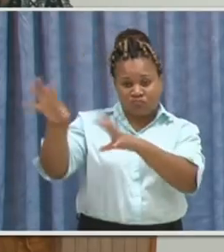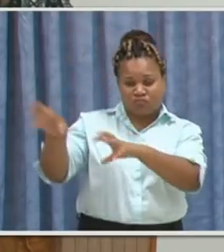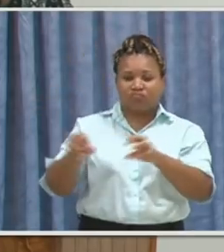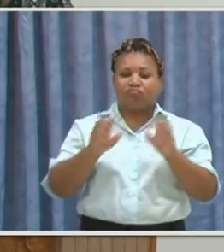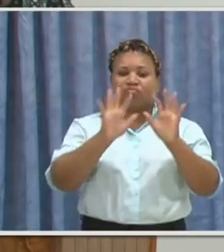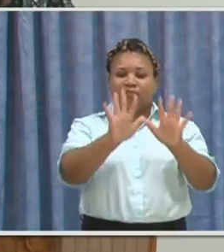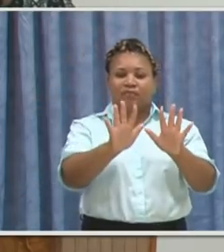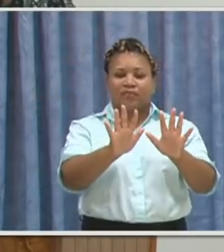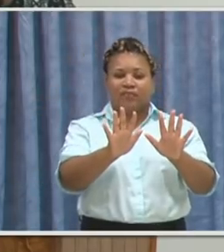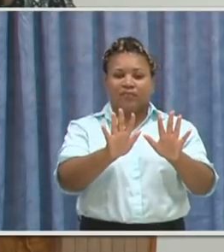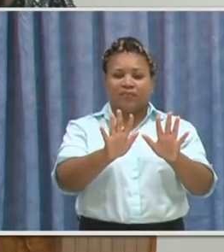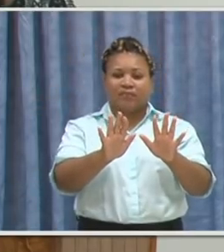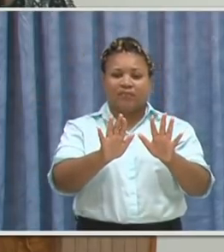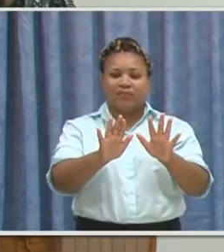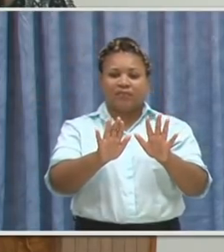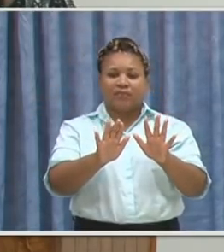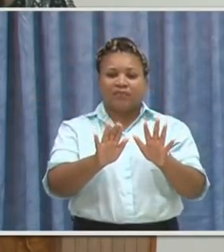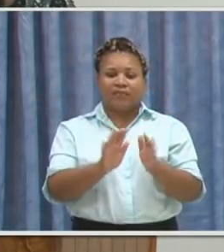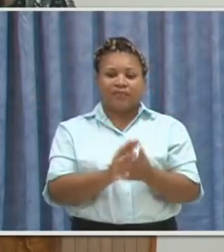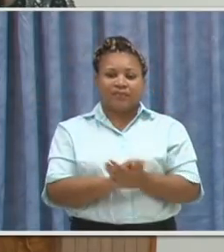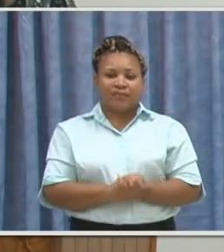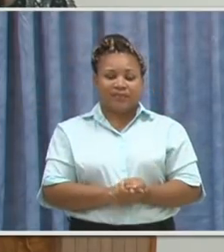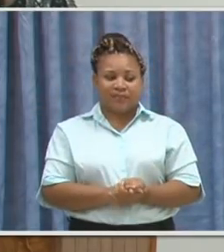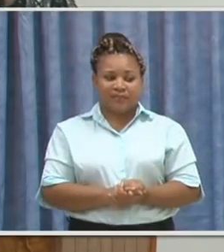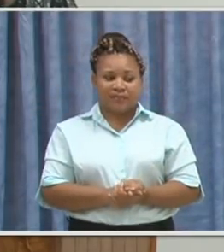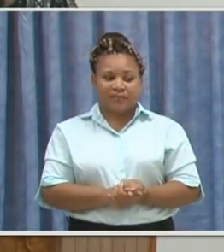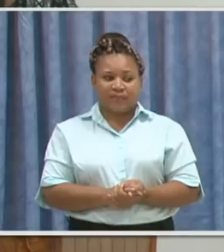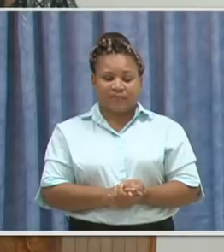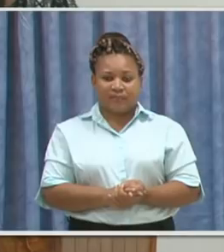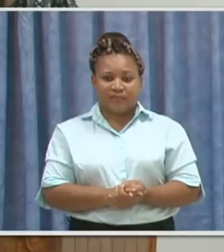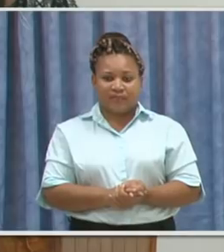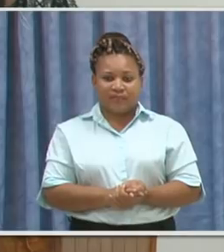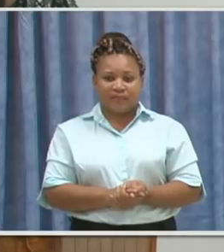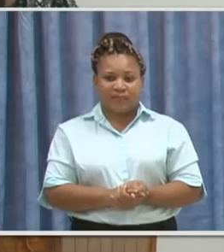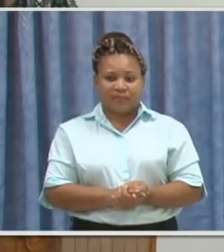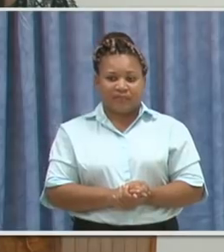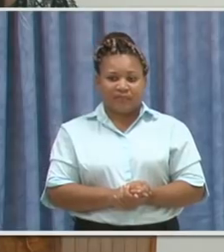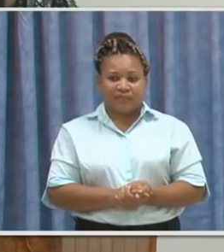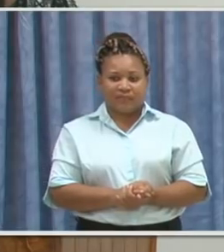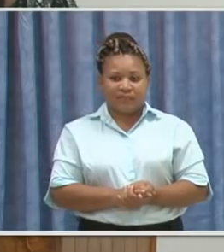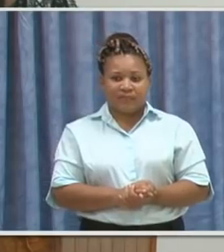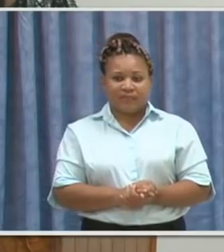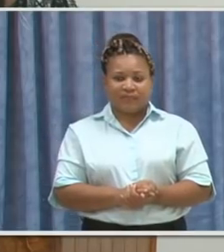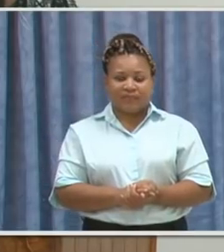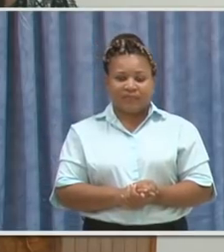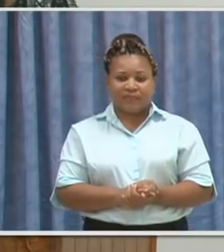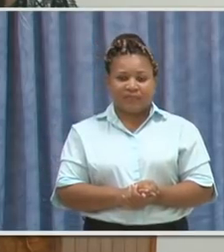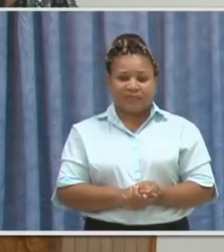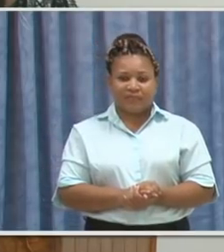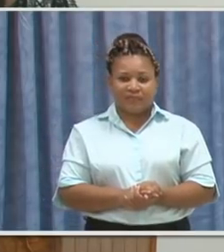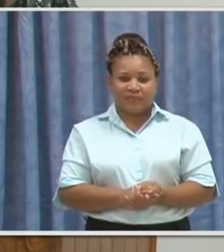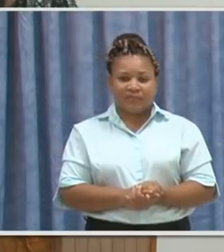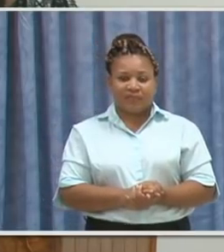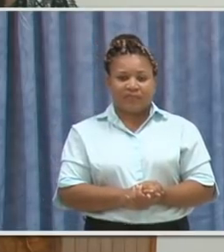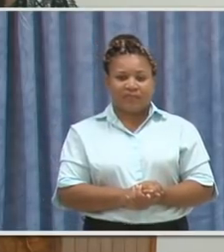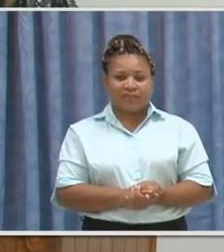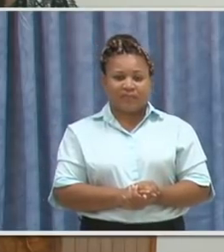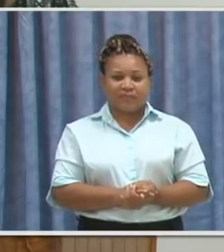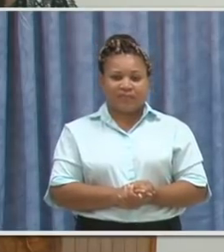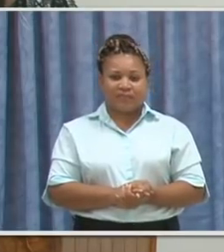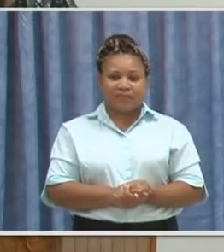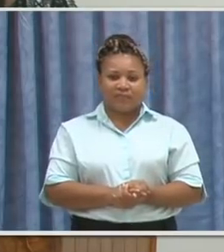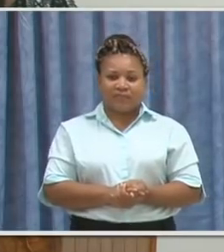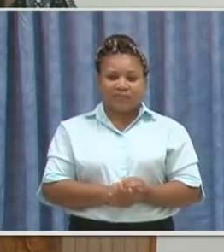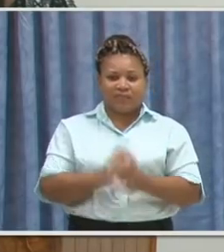145 l'assemblée. Et de sa classe, par exemple, dit qu'il y a beaucoup de plus de monde dépend si c'est en famille ou bien si c'est en